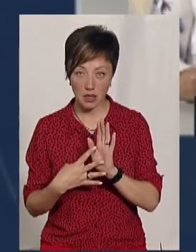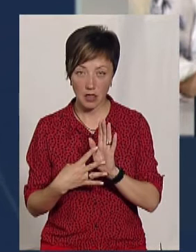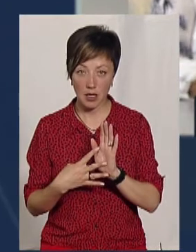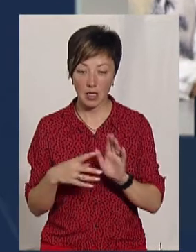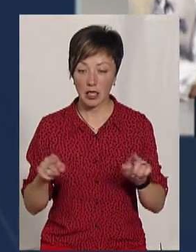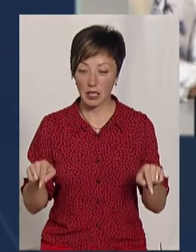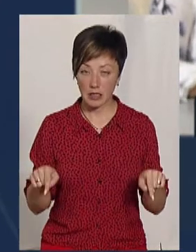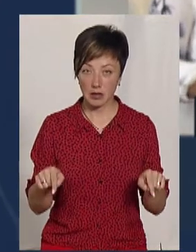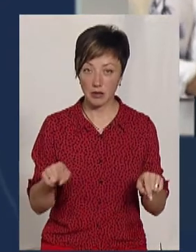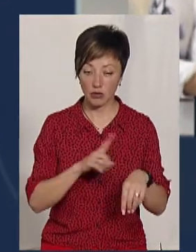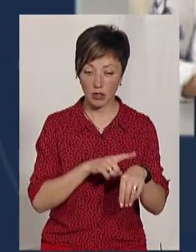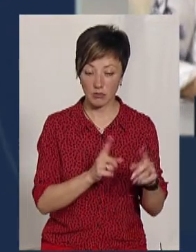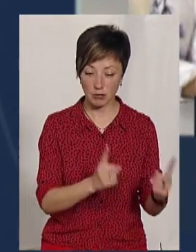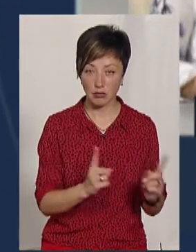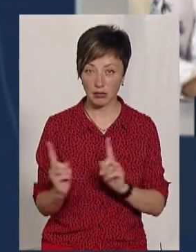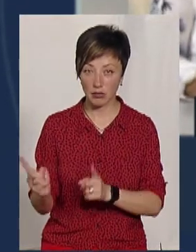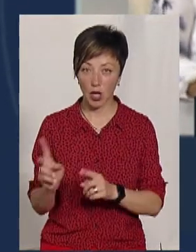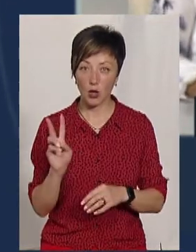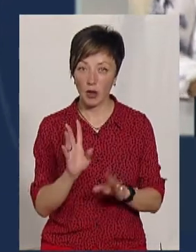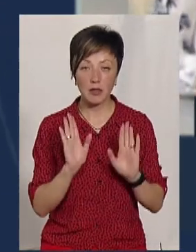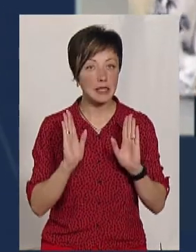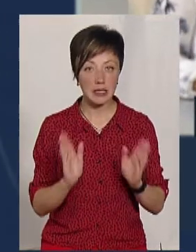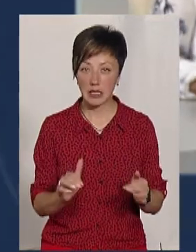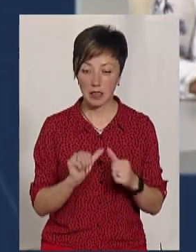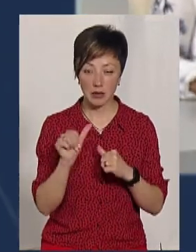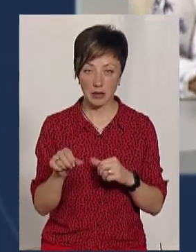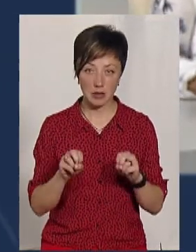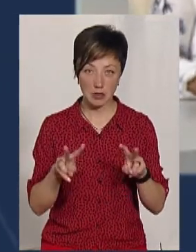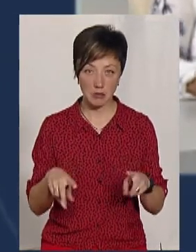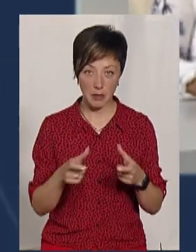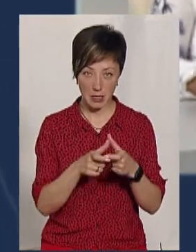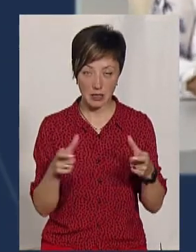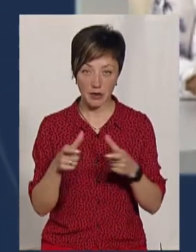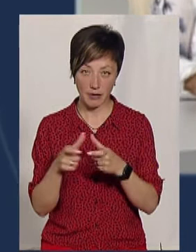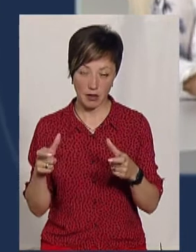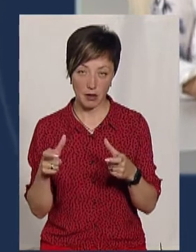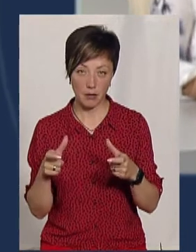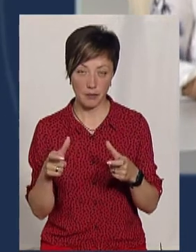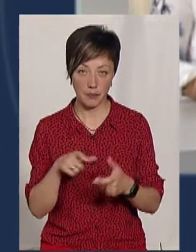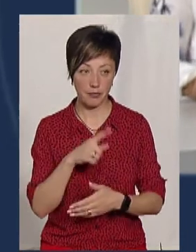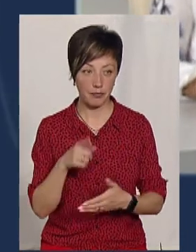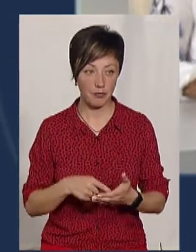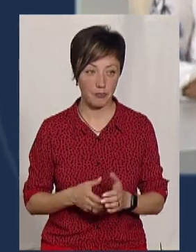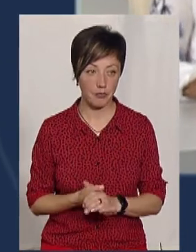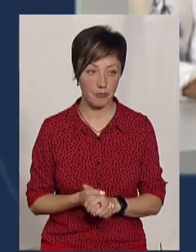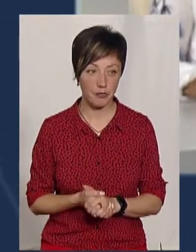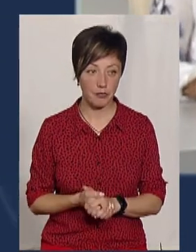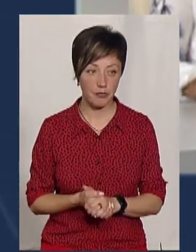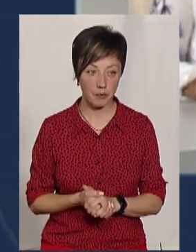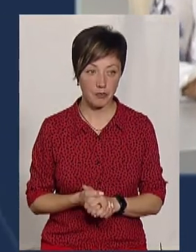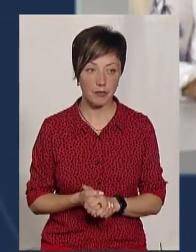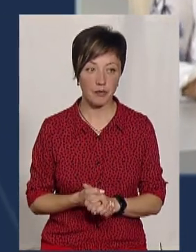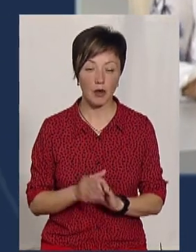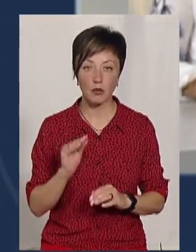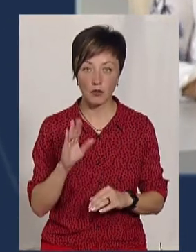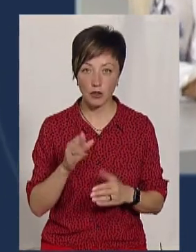19, ці тролейбуси перевозять виключно пасажирів за спецквитками. За